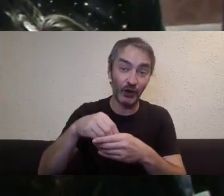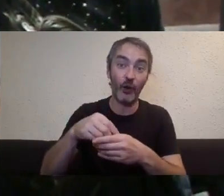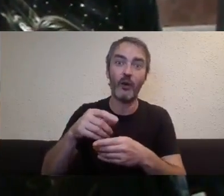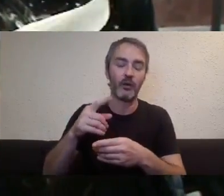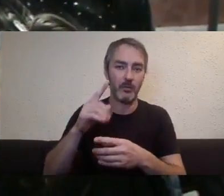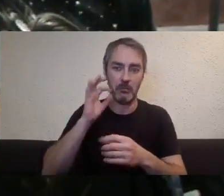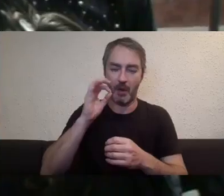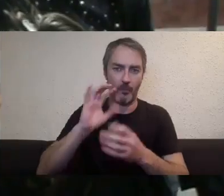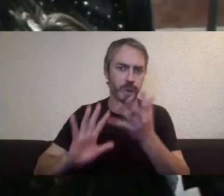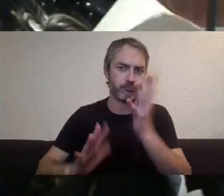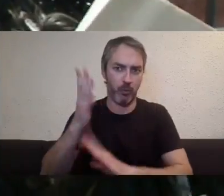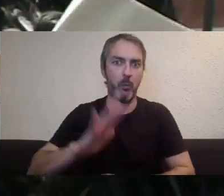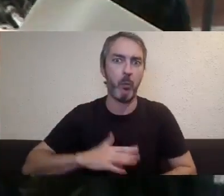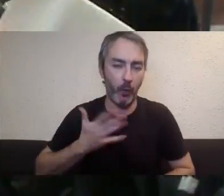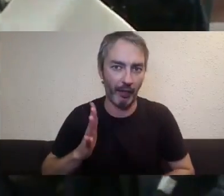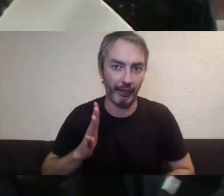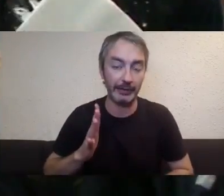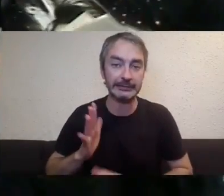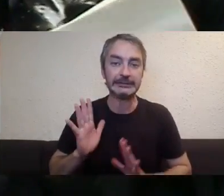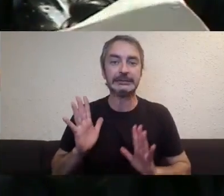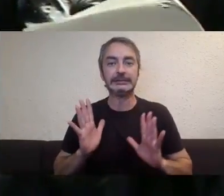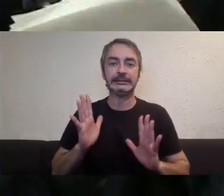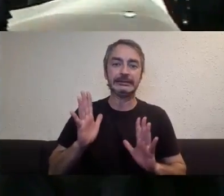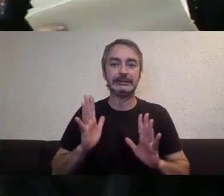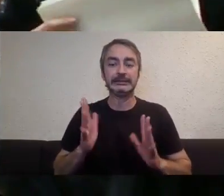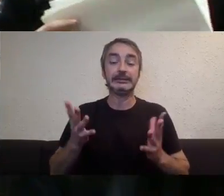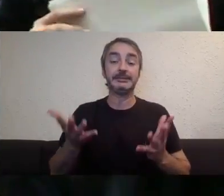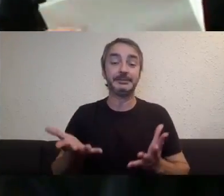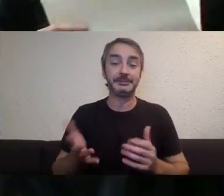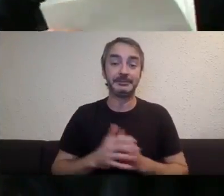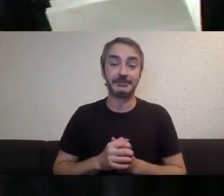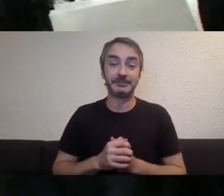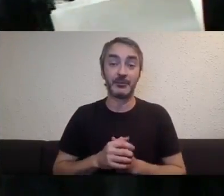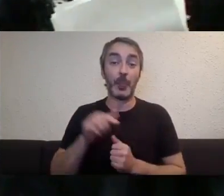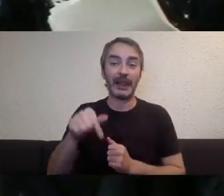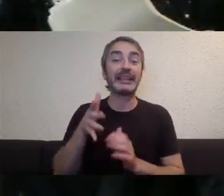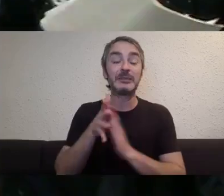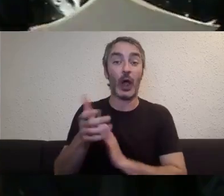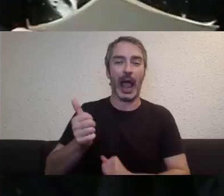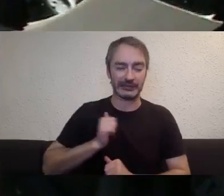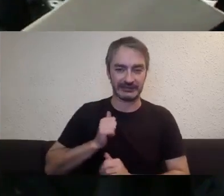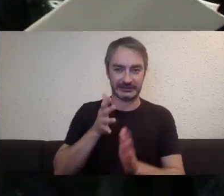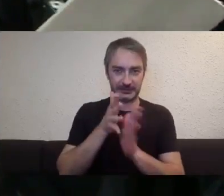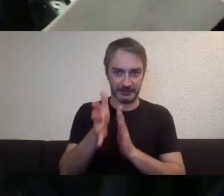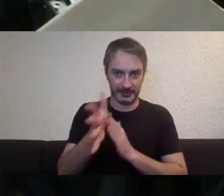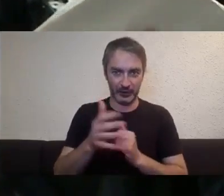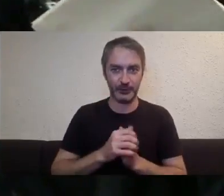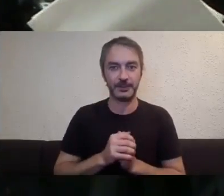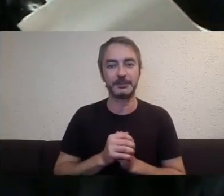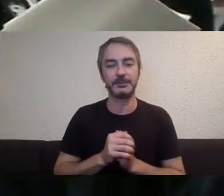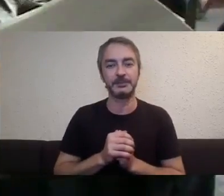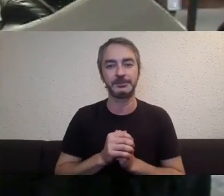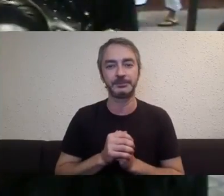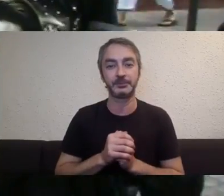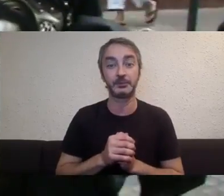més, bastant bèstia. I aquí explicar, aprofitarem, perquè és una de les poques parades que